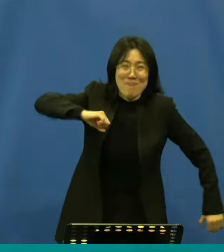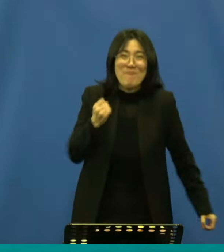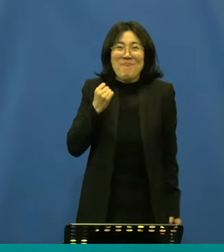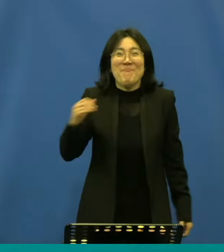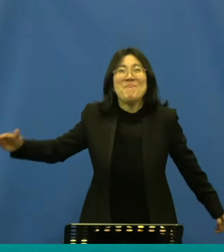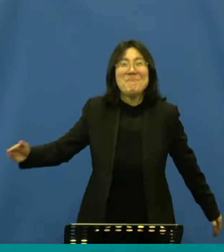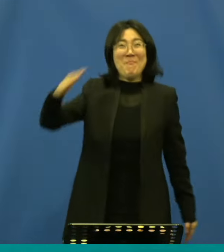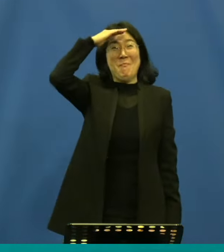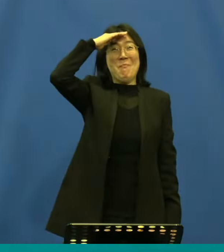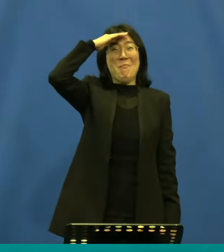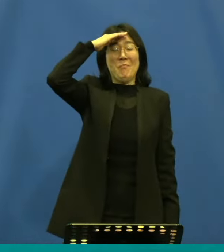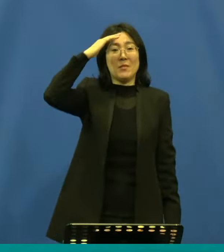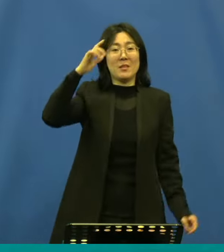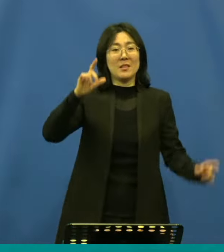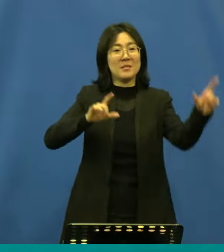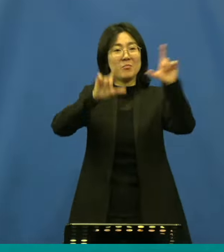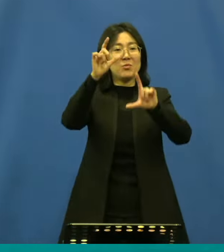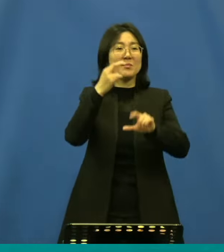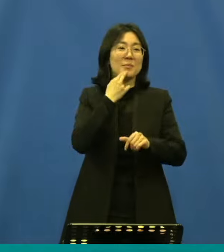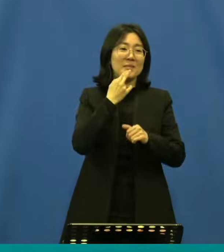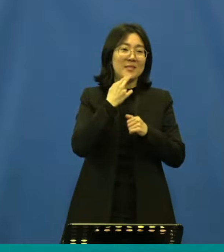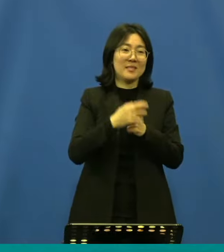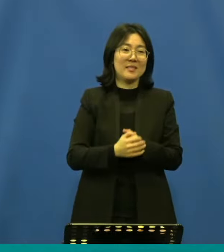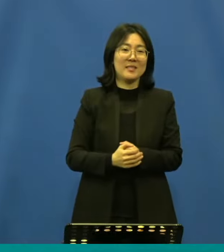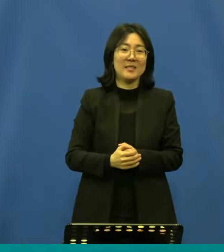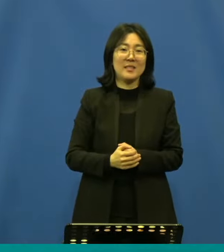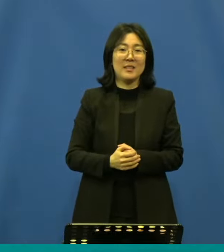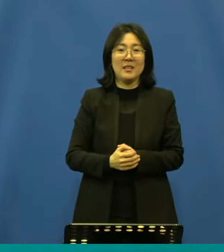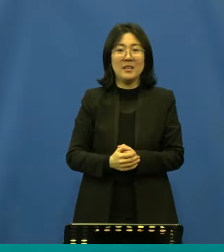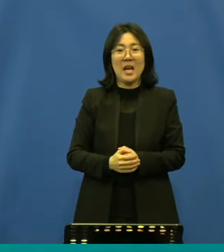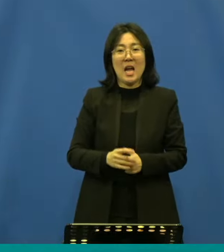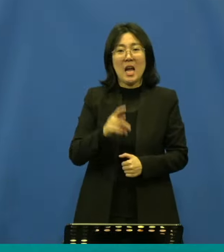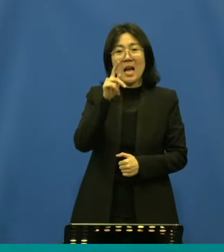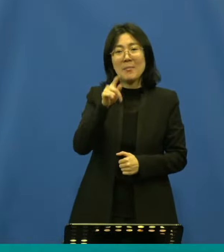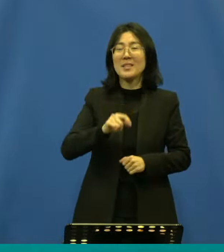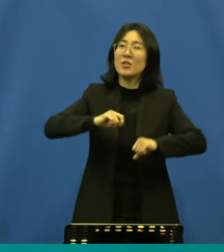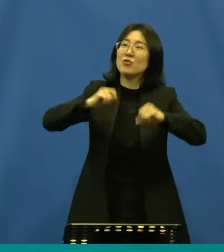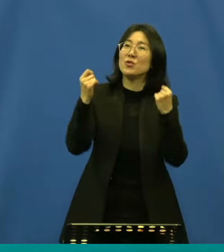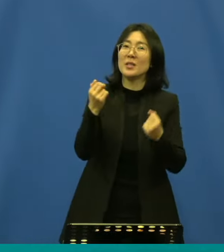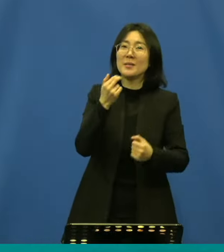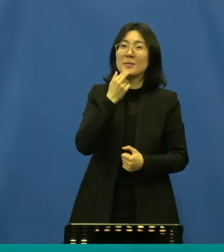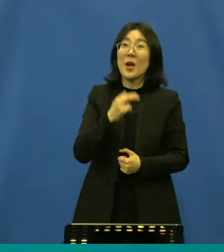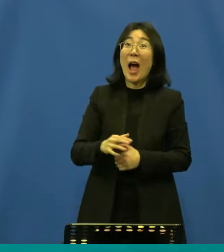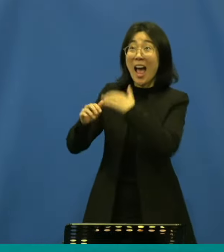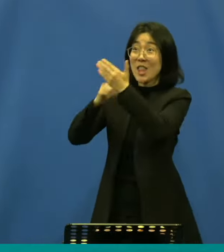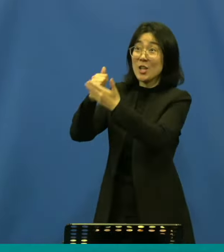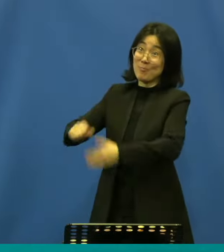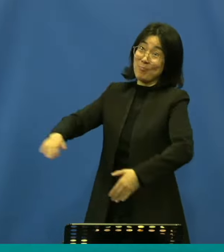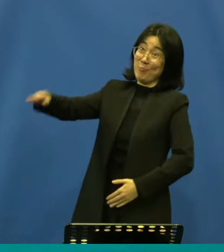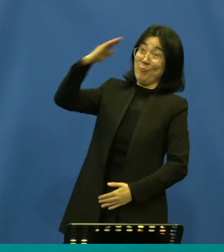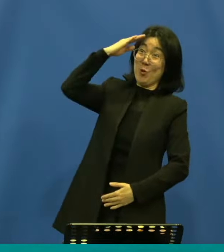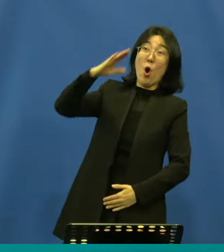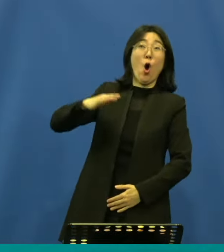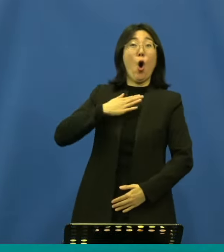할 건 해요. 그런데 한 번도 기분 좋게 순종한 적은 없어.